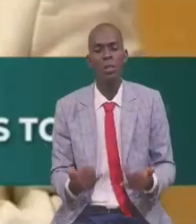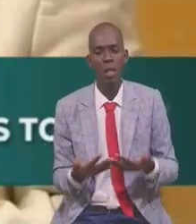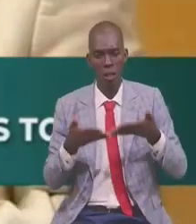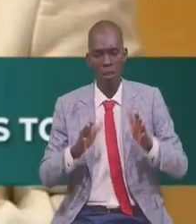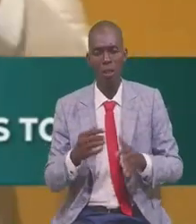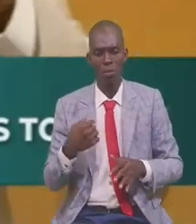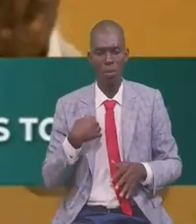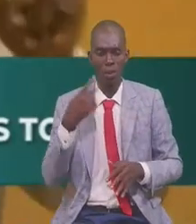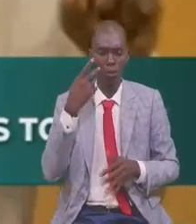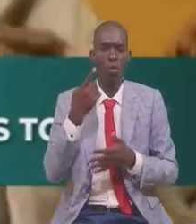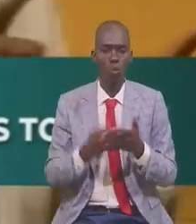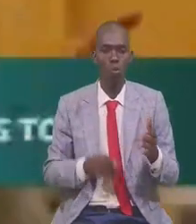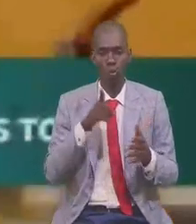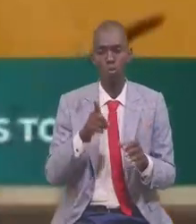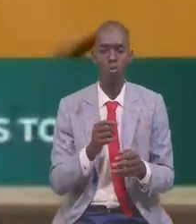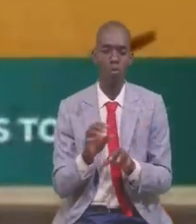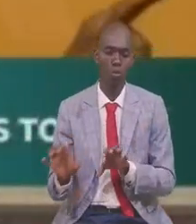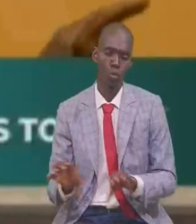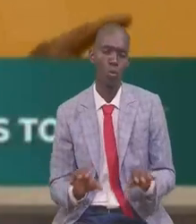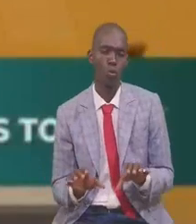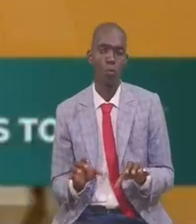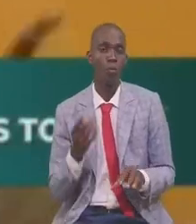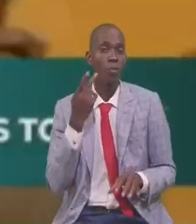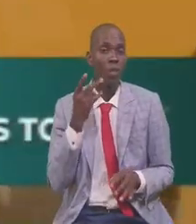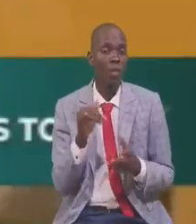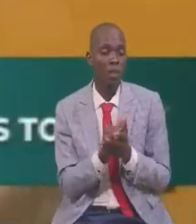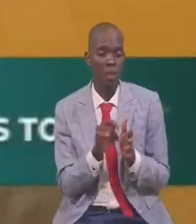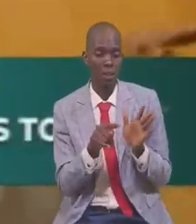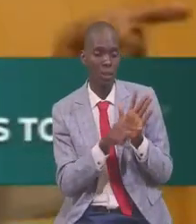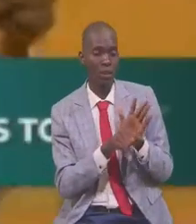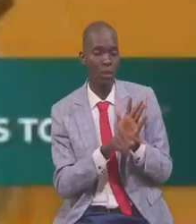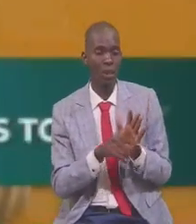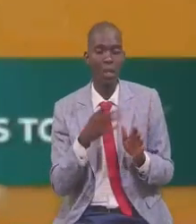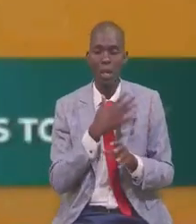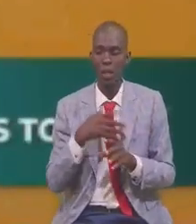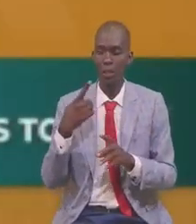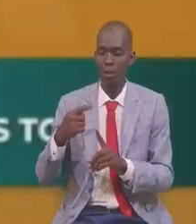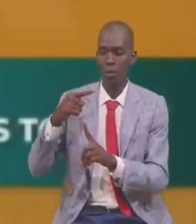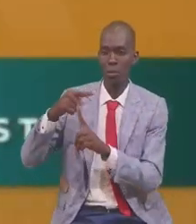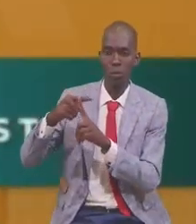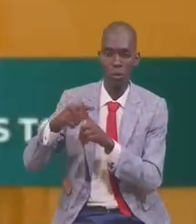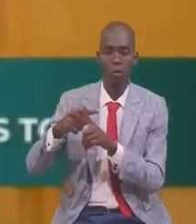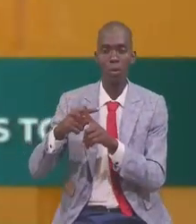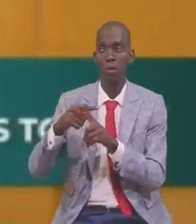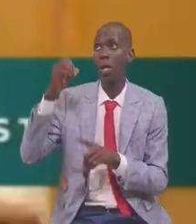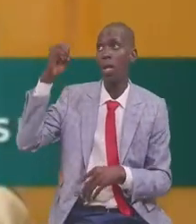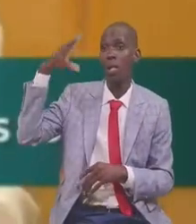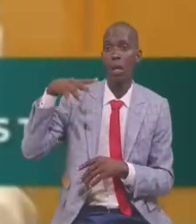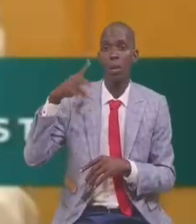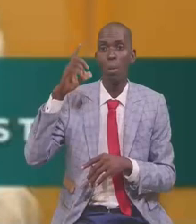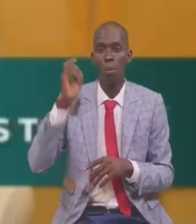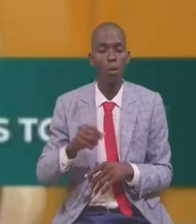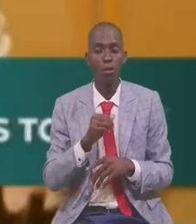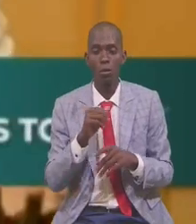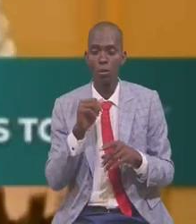Le négatif et le positif les bornes doivent être